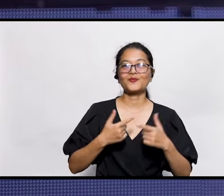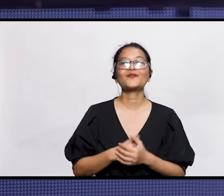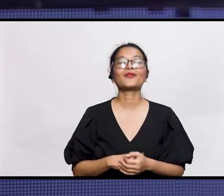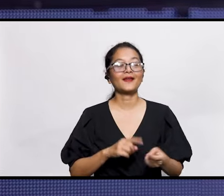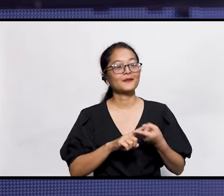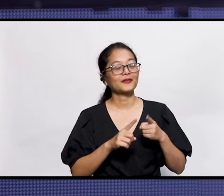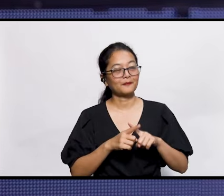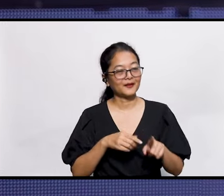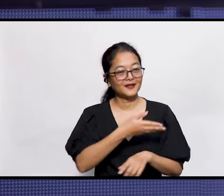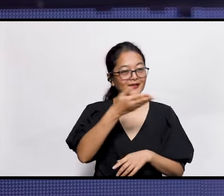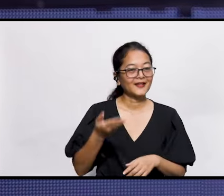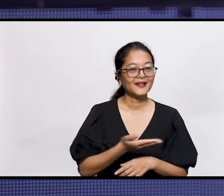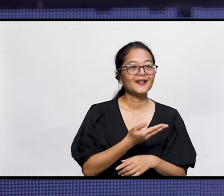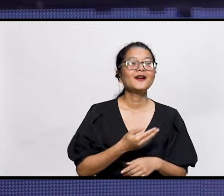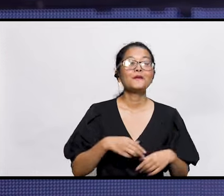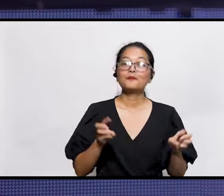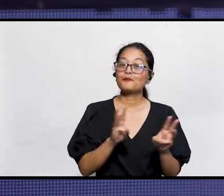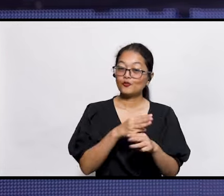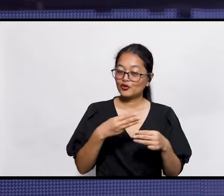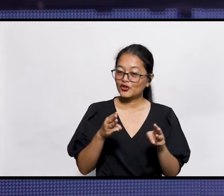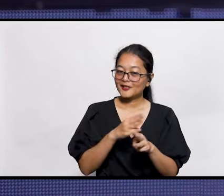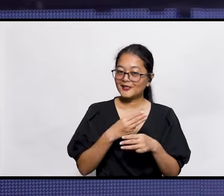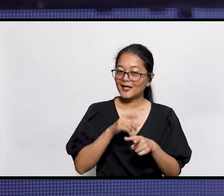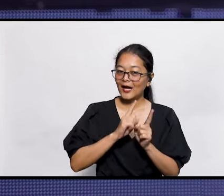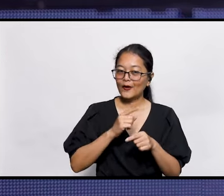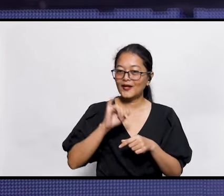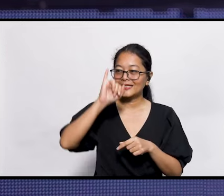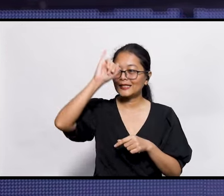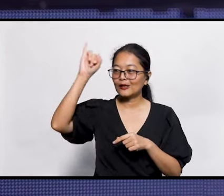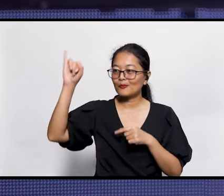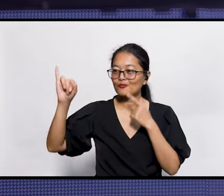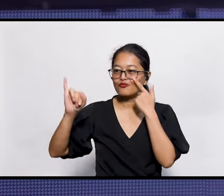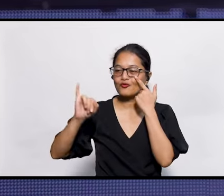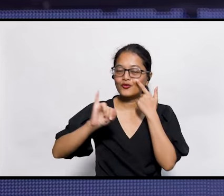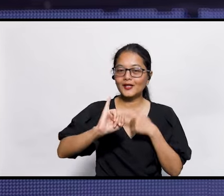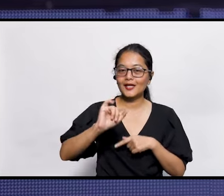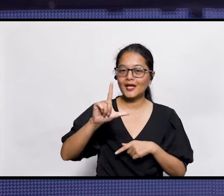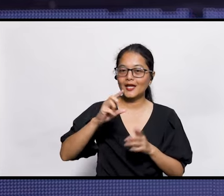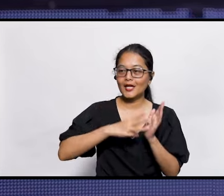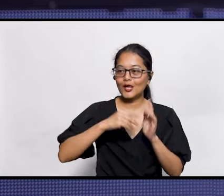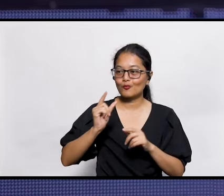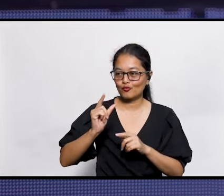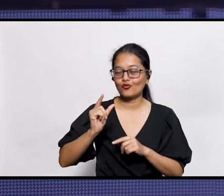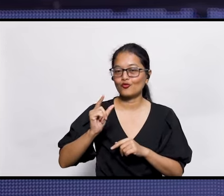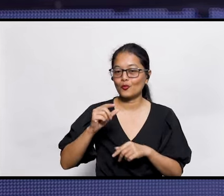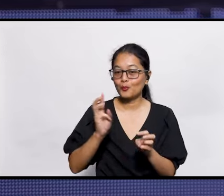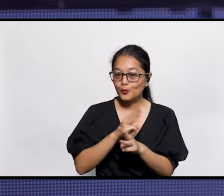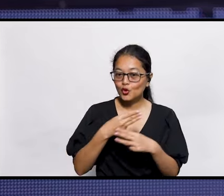teman-teman scientifically musik itu dapat dapat eh apa ya dapat